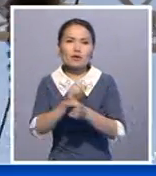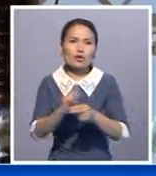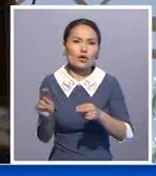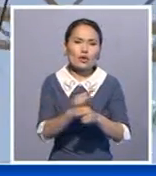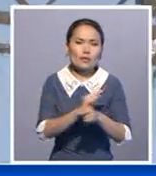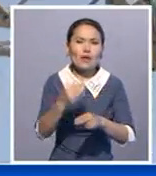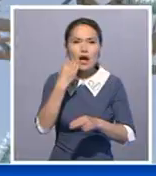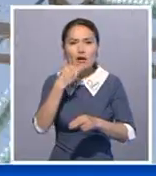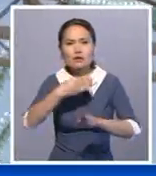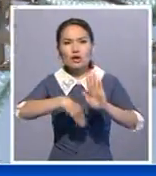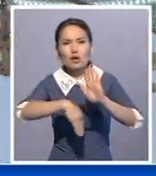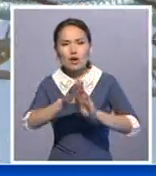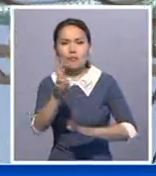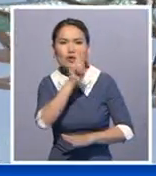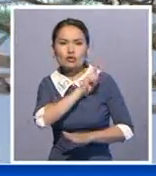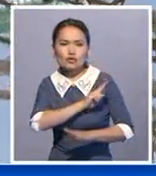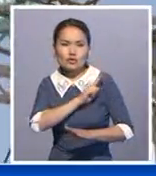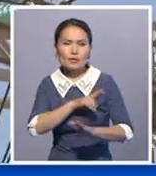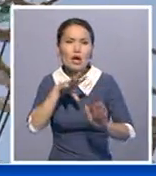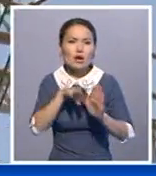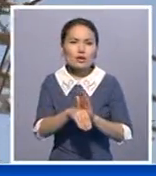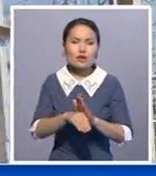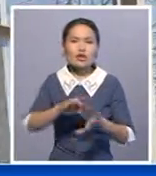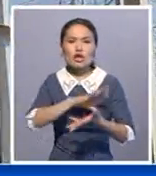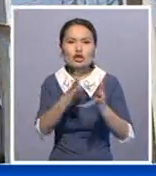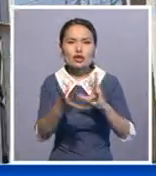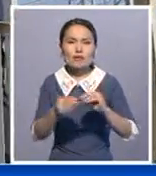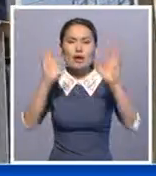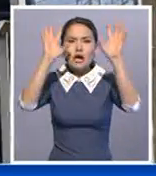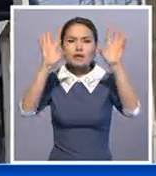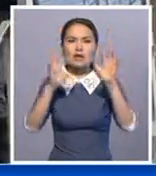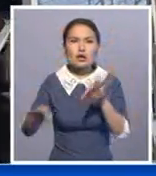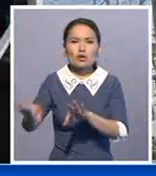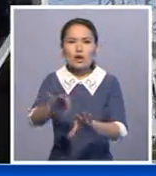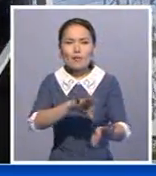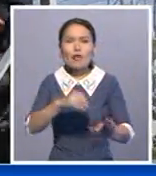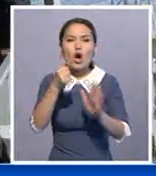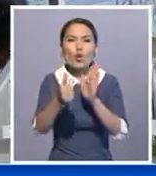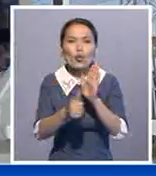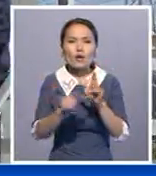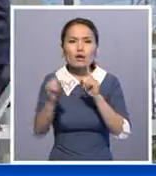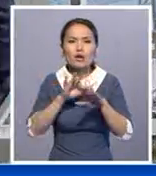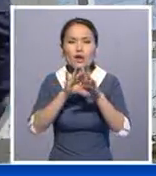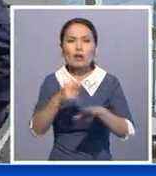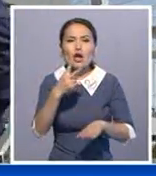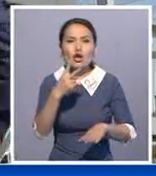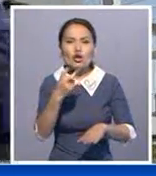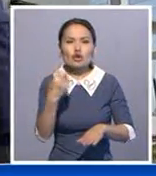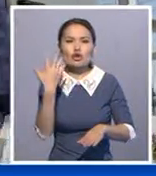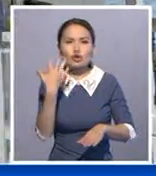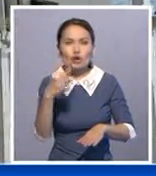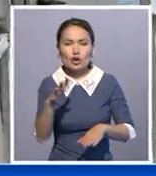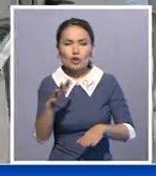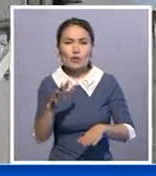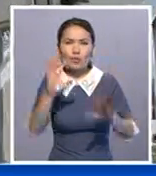қызмет сапасының деңгейін жақсартуға бағытталған. Жалпы заң жобасы бойынша жұмыс тобының 16 отырысы өтіп, оған 250-ден астам түзету